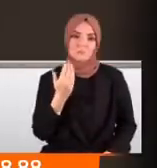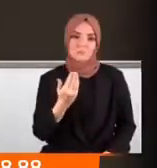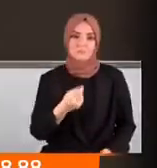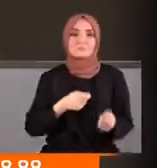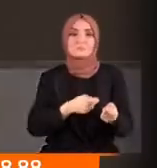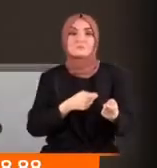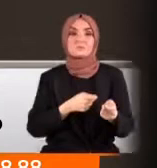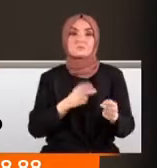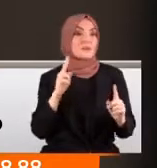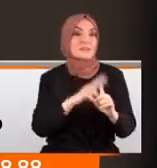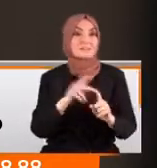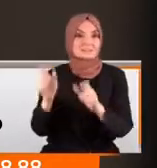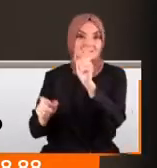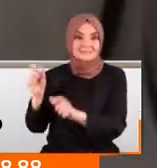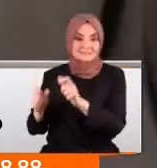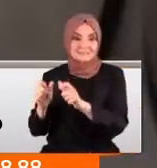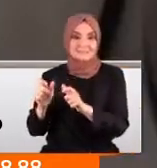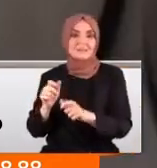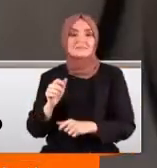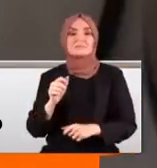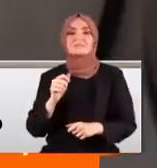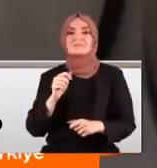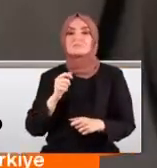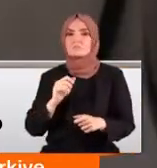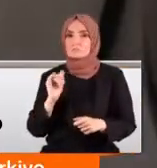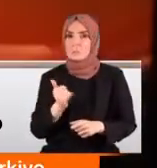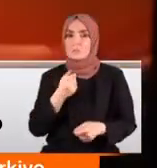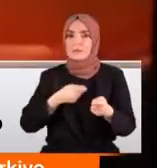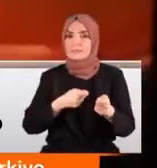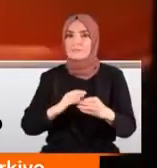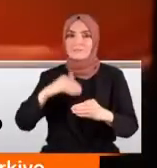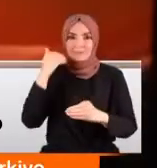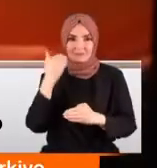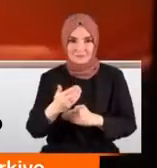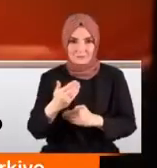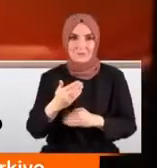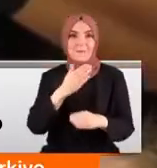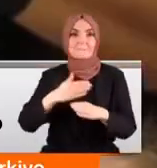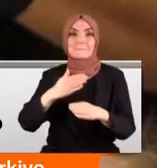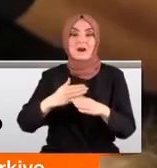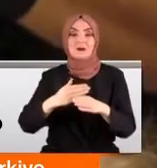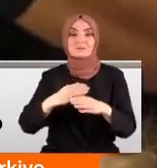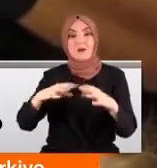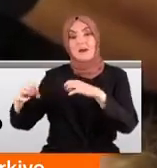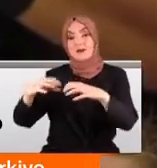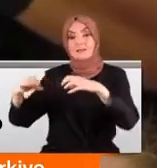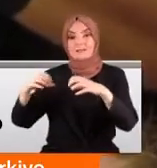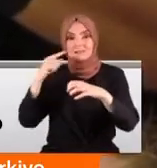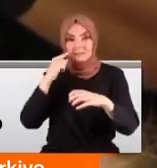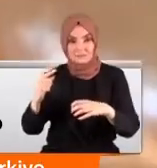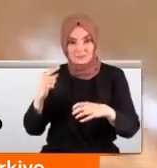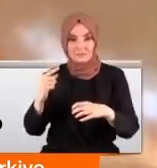eğitim kapsamında demonte haldeki bebekleri önce boyamayı, ardından fırınlamayı, sonrasındaysa hatlarını